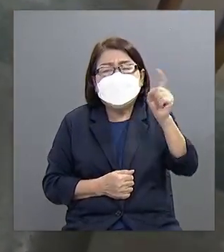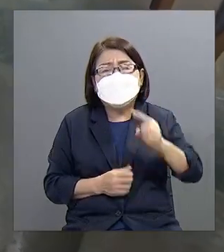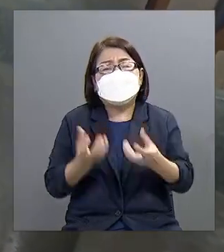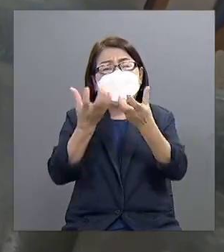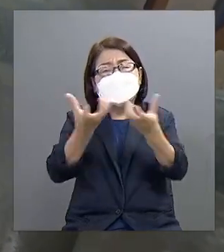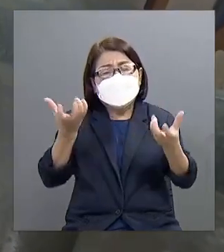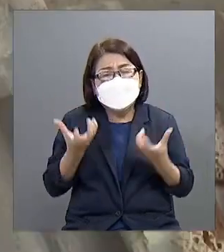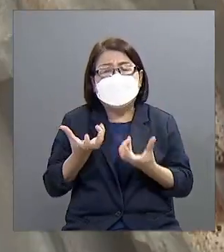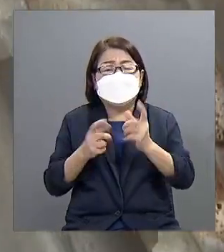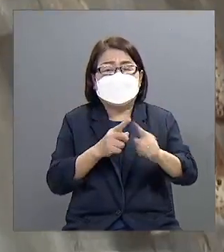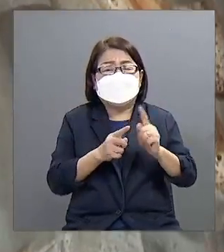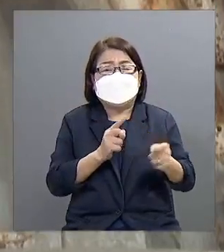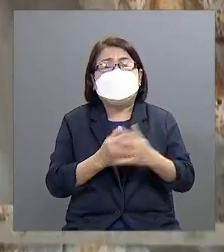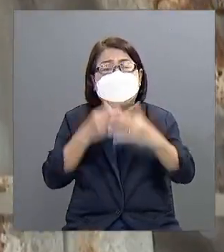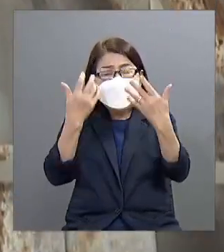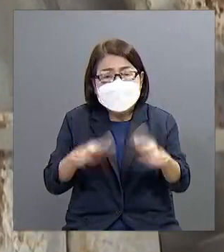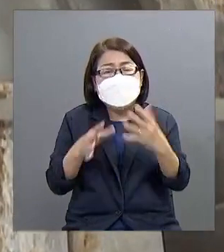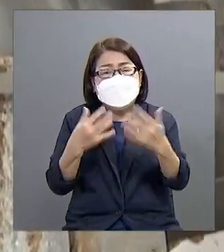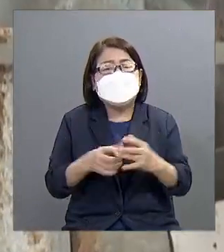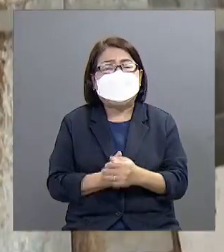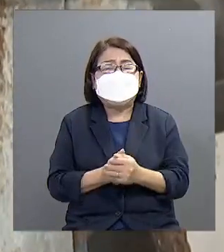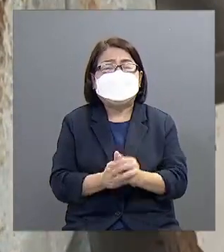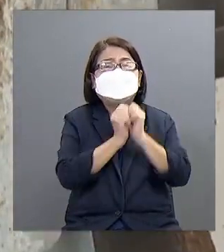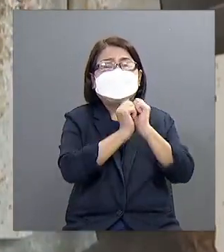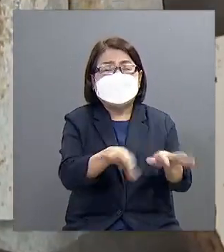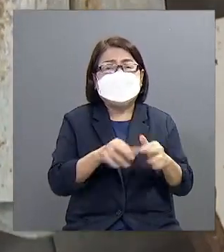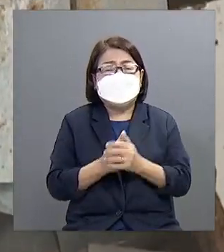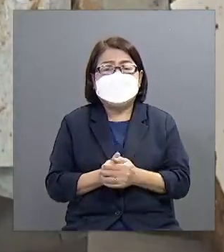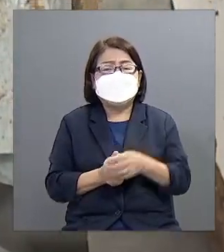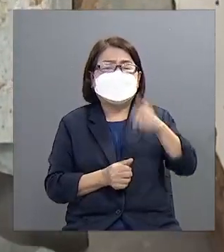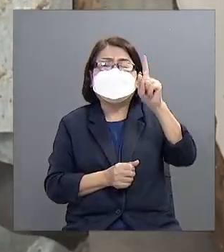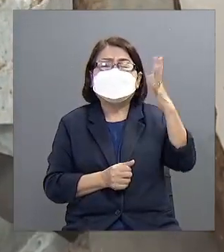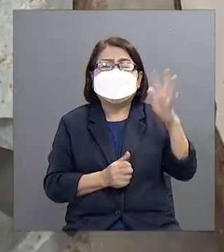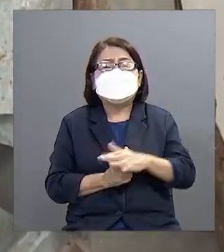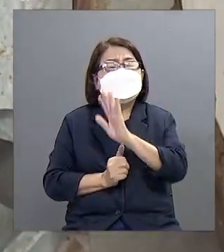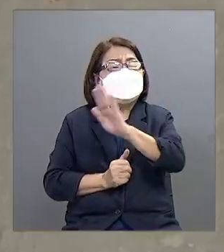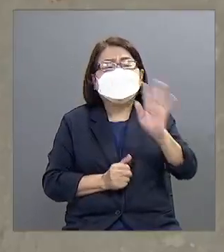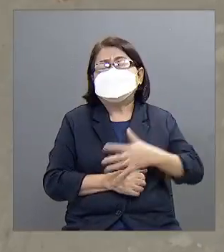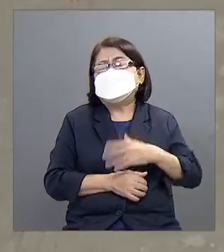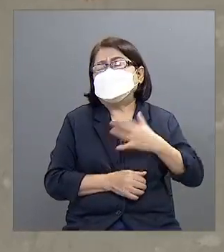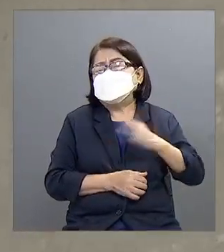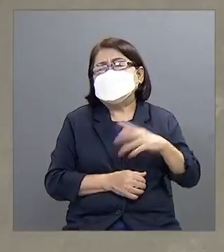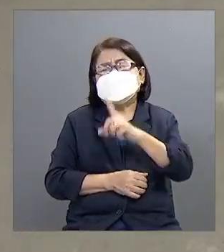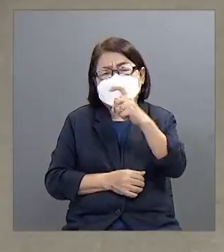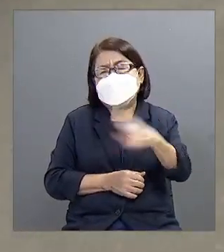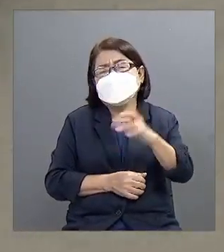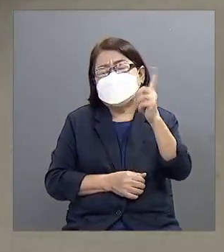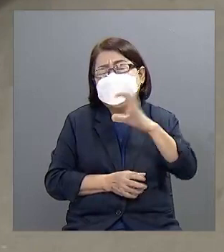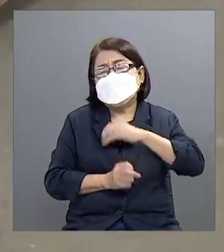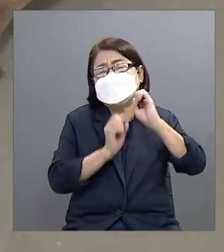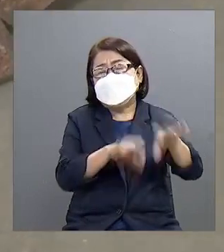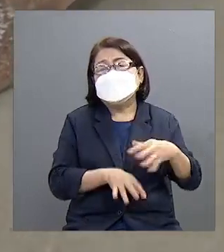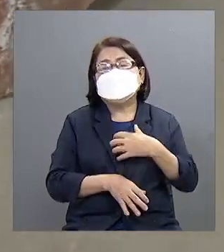วัสดุที่ใช้แล้ววัสดุที่ไร้ค่าหรือที่คนเขาทิ้งแล้วเนี่ยผมมีแนวคิดที่อยากจะเอ